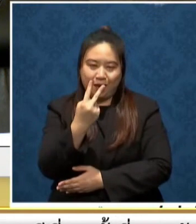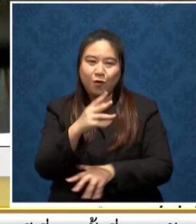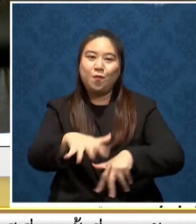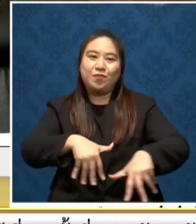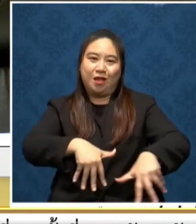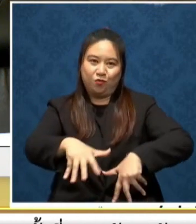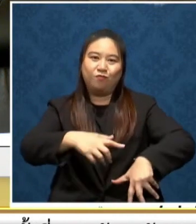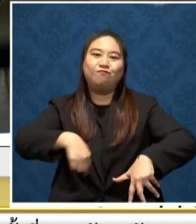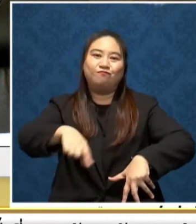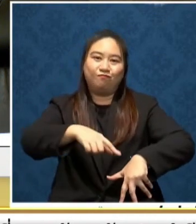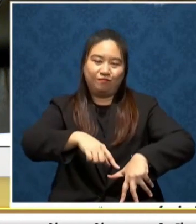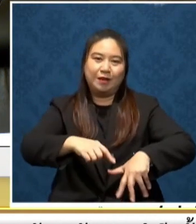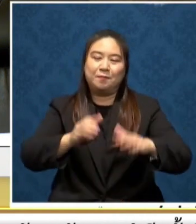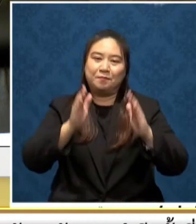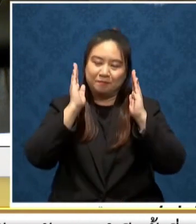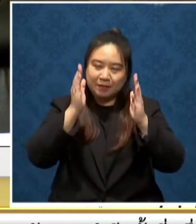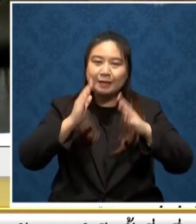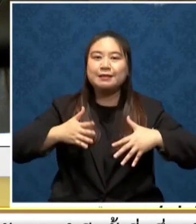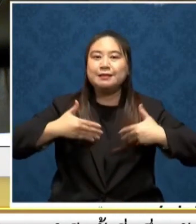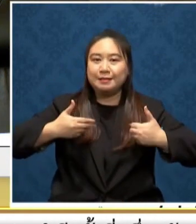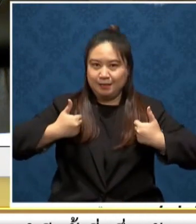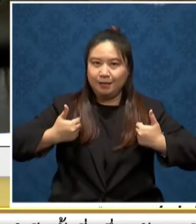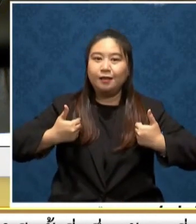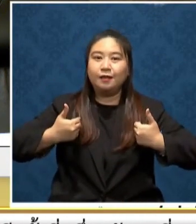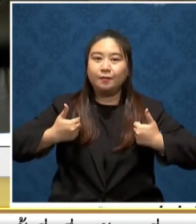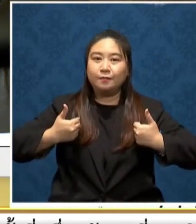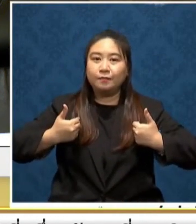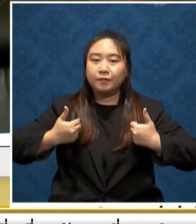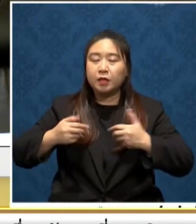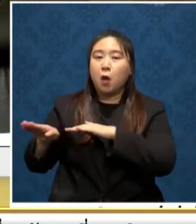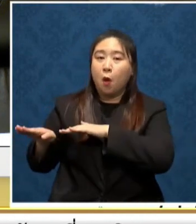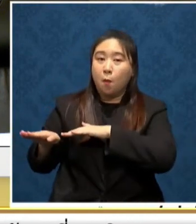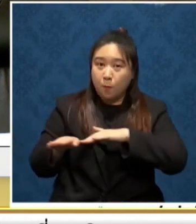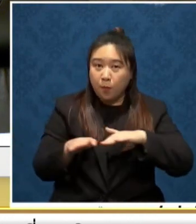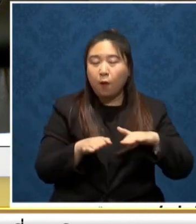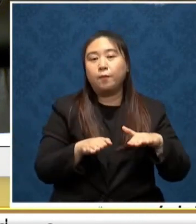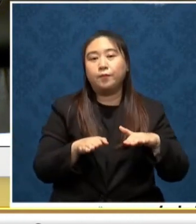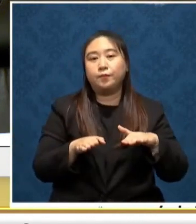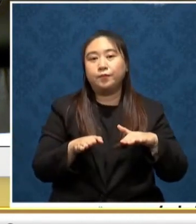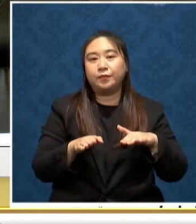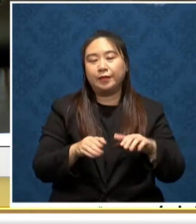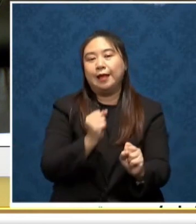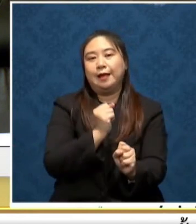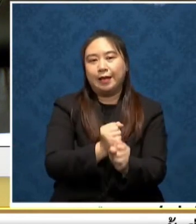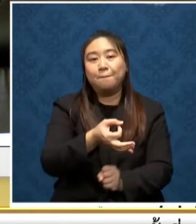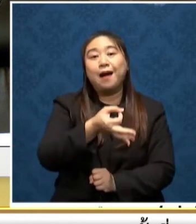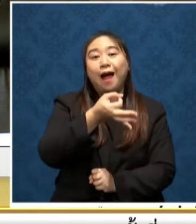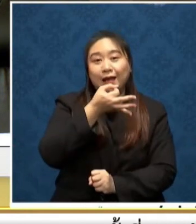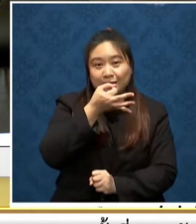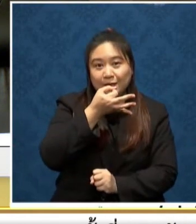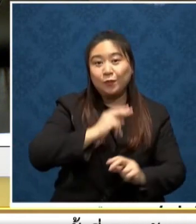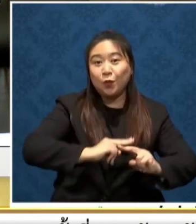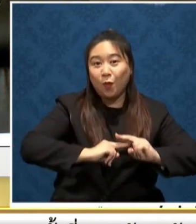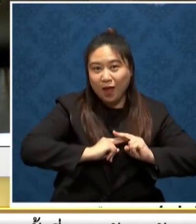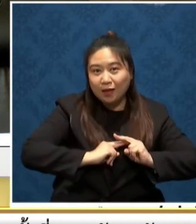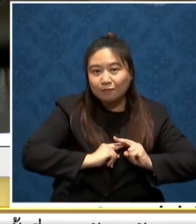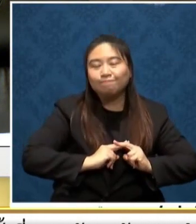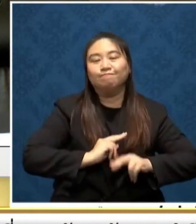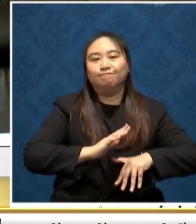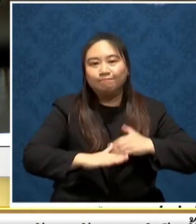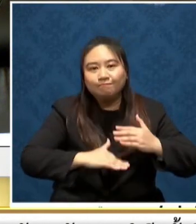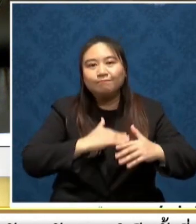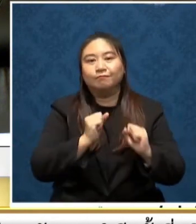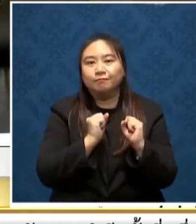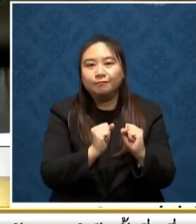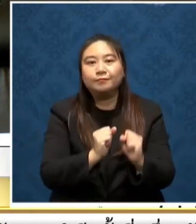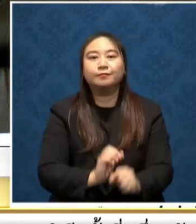แล้วเนี่ยเขายินดีนะครับเขาพร้อมที่จะทำอาชีพของตัวเองให้มีประสิทธิภาพมากที่สุดนะ